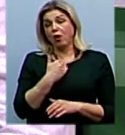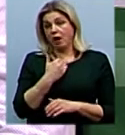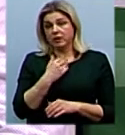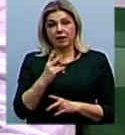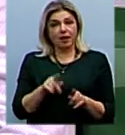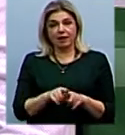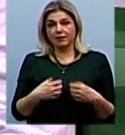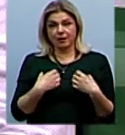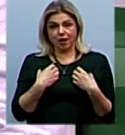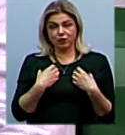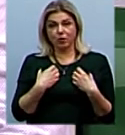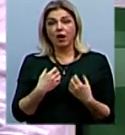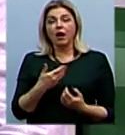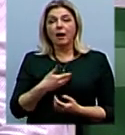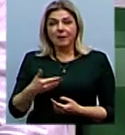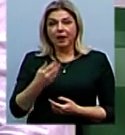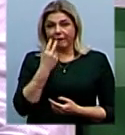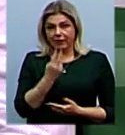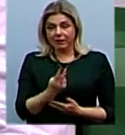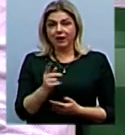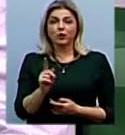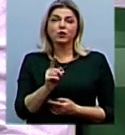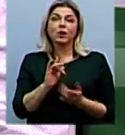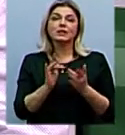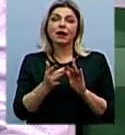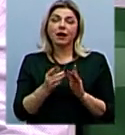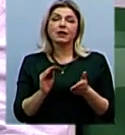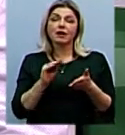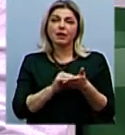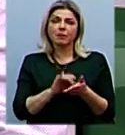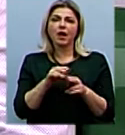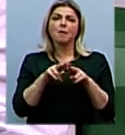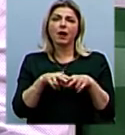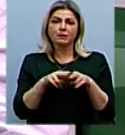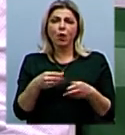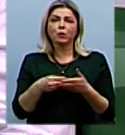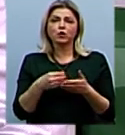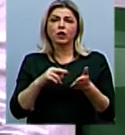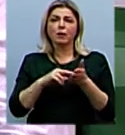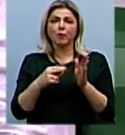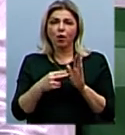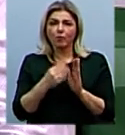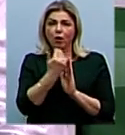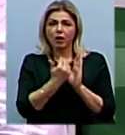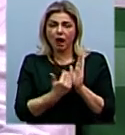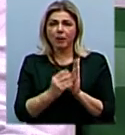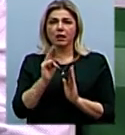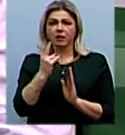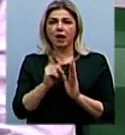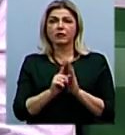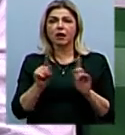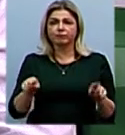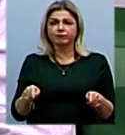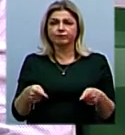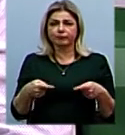уж и страшно. То есть мы видели, что на сайте размещены паспорта бюджетных программ, Николаев стал подниматься по